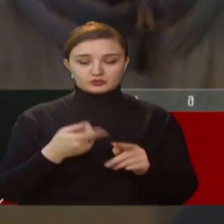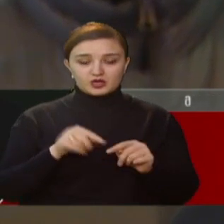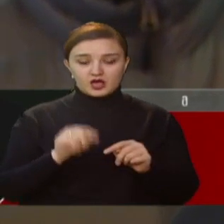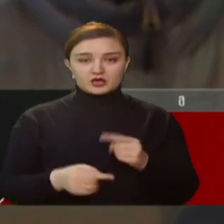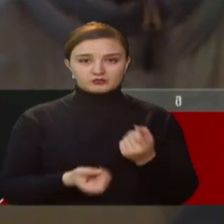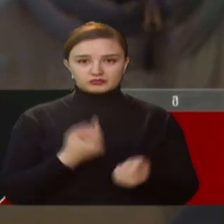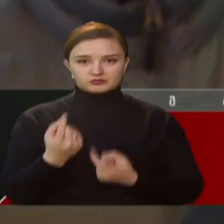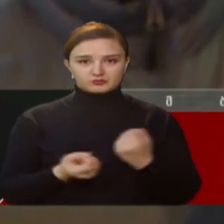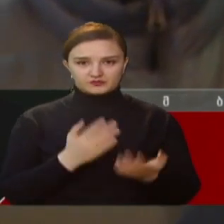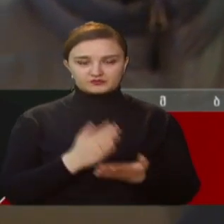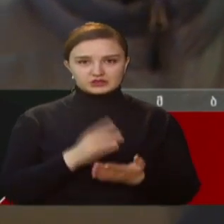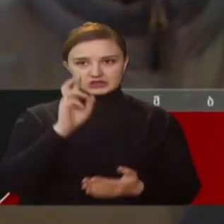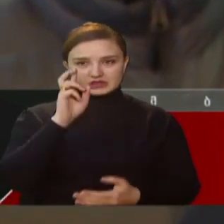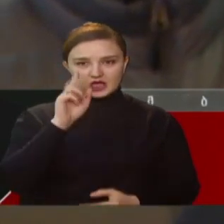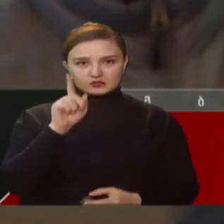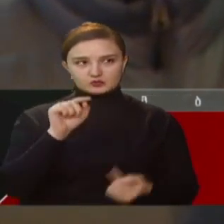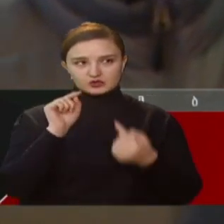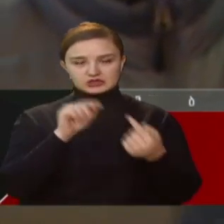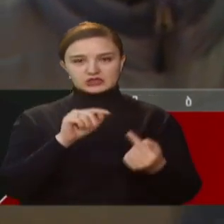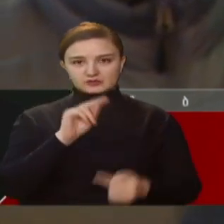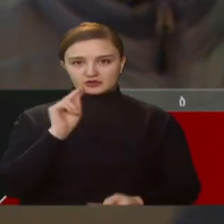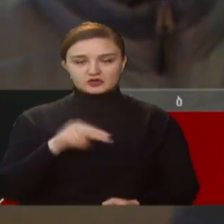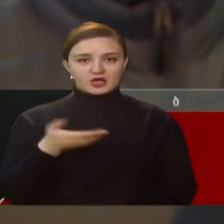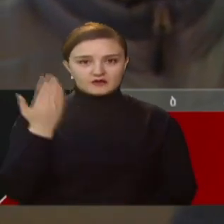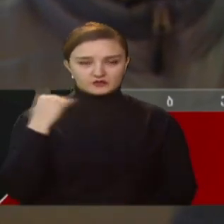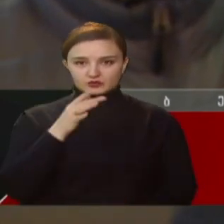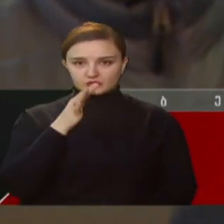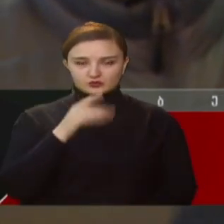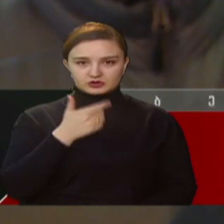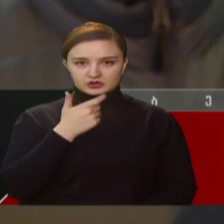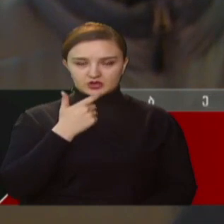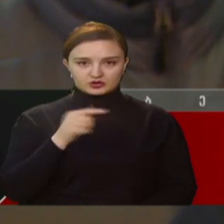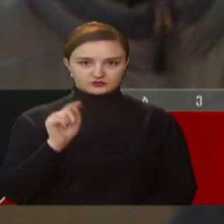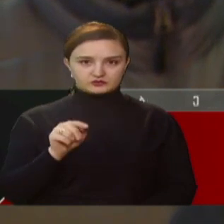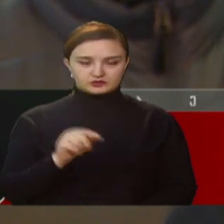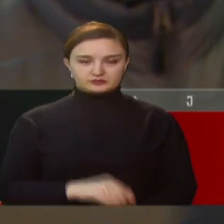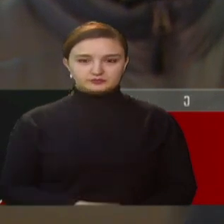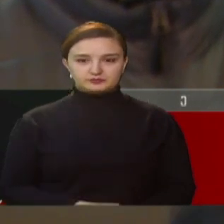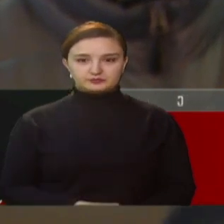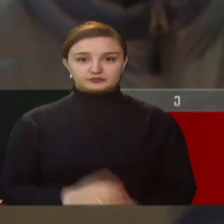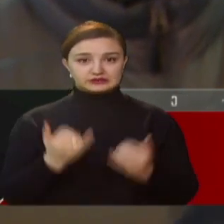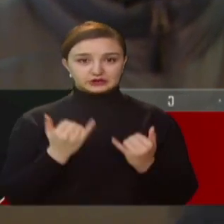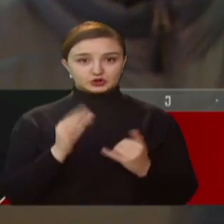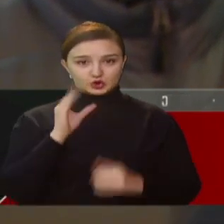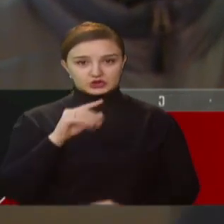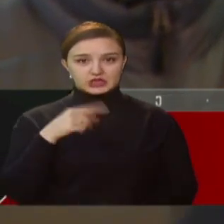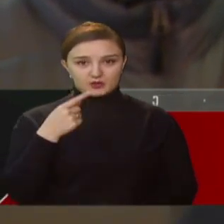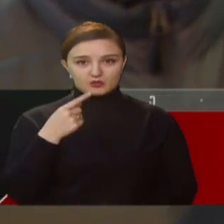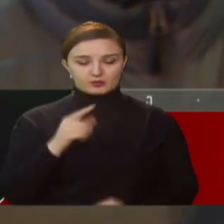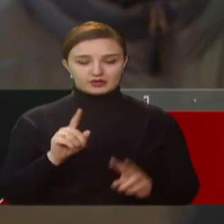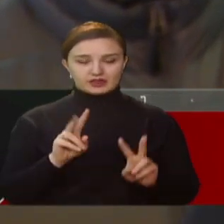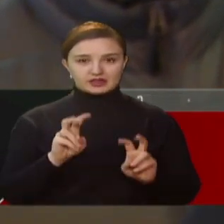წინაშე ჩადენილი დანაშაული მაშინდელი მხედართმთავრის მიხეილ სააკაშვილის მხრიდან. და დღეს როცა ამბობენ რაღაც